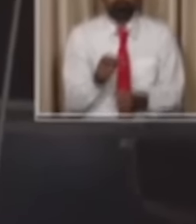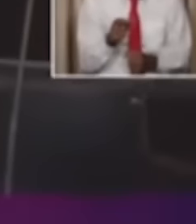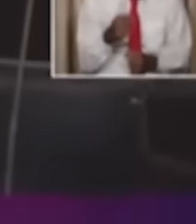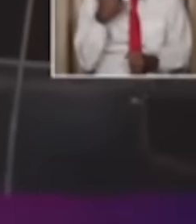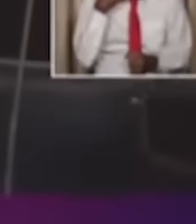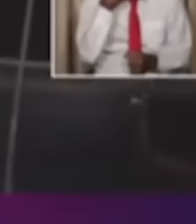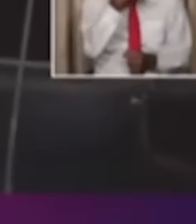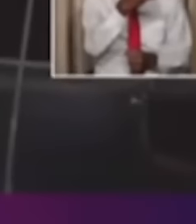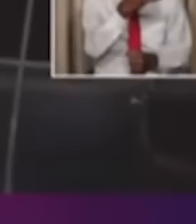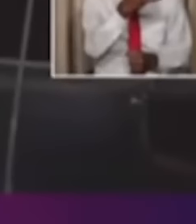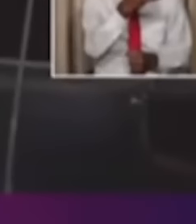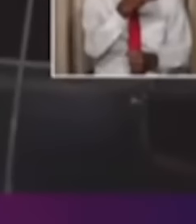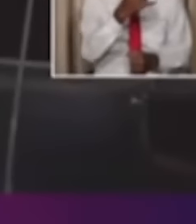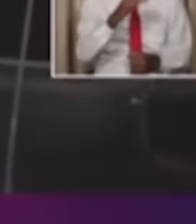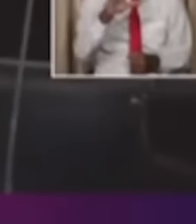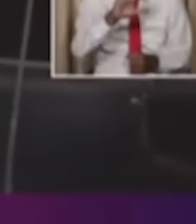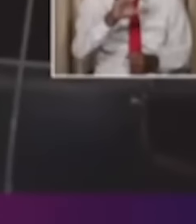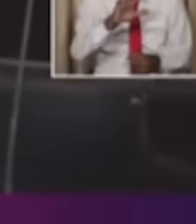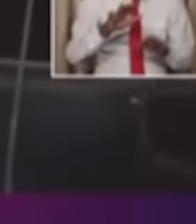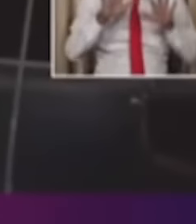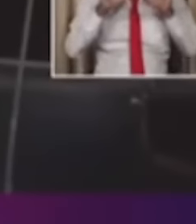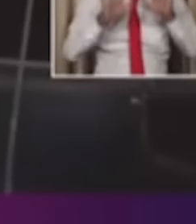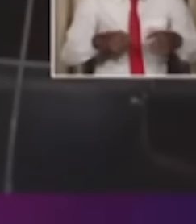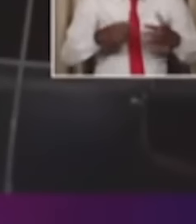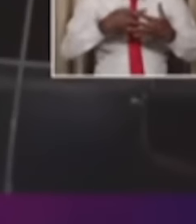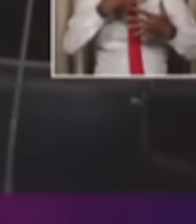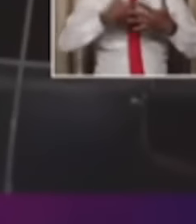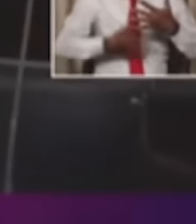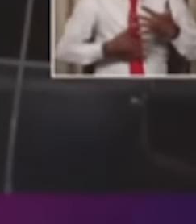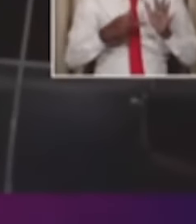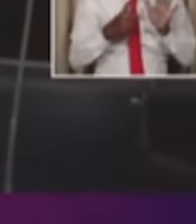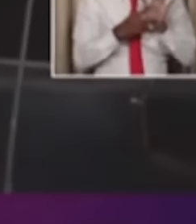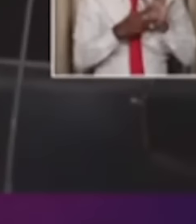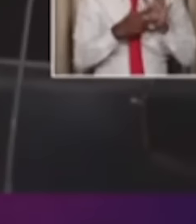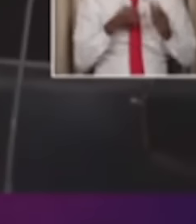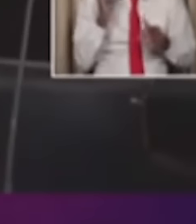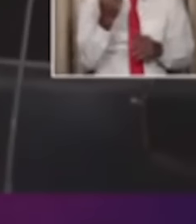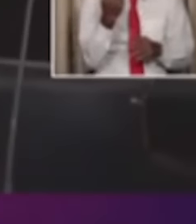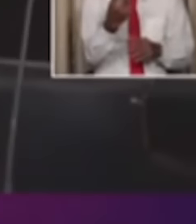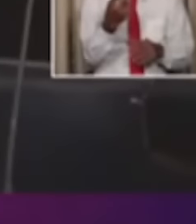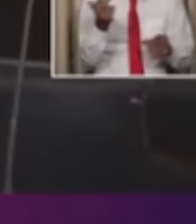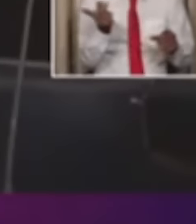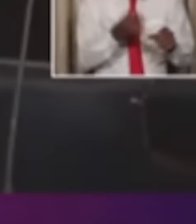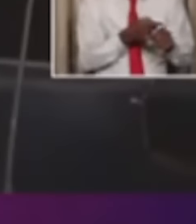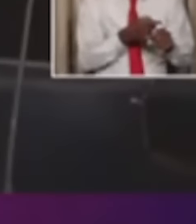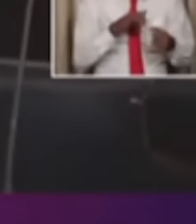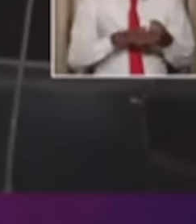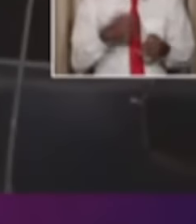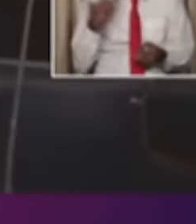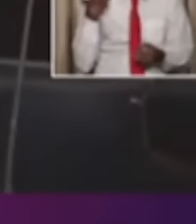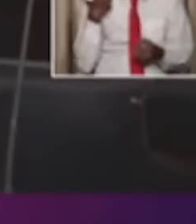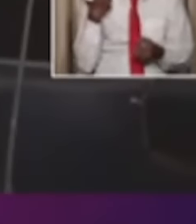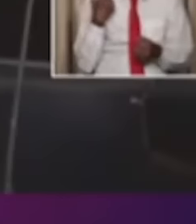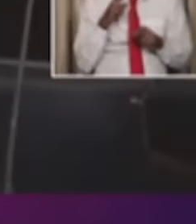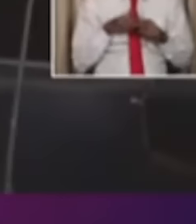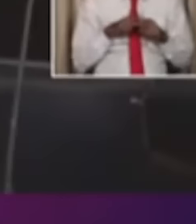අමතමින් යොමු කරන ලද පස්සන සහ අවසන් වාර්තාවේදී වවුනැති වූ නිලධාරීන් දෙදෙනා ඝාතනය සහරාන්ගේ අනුගාමිකයන්